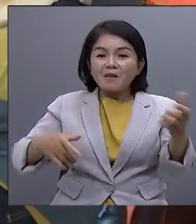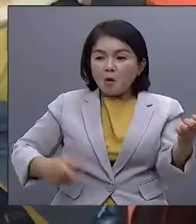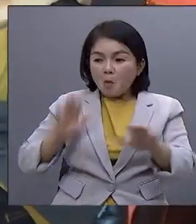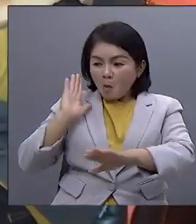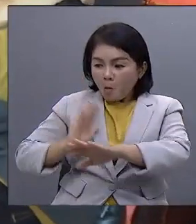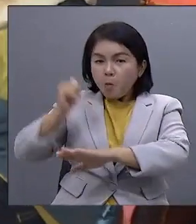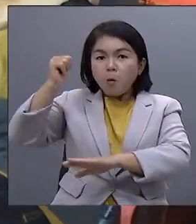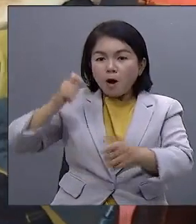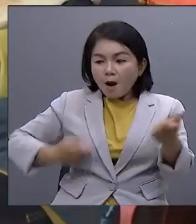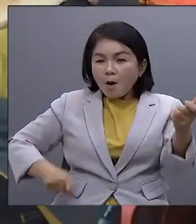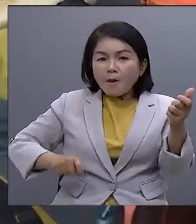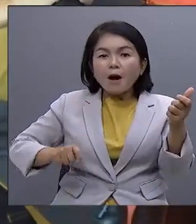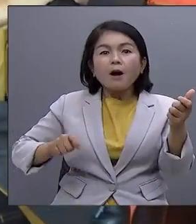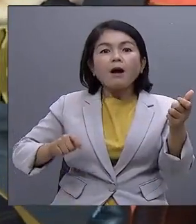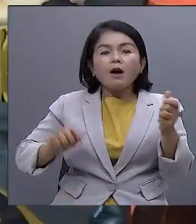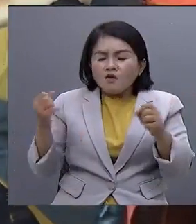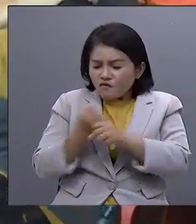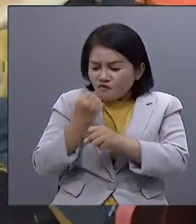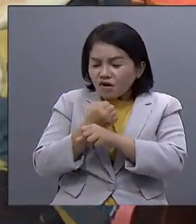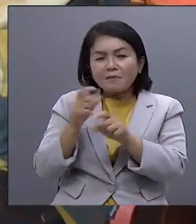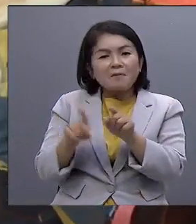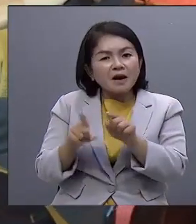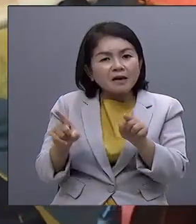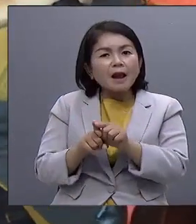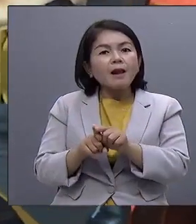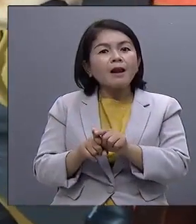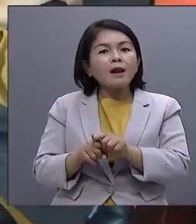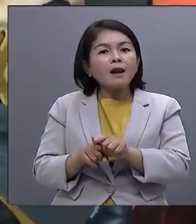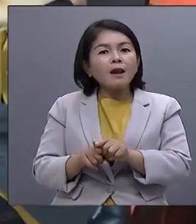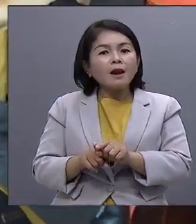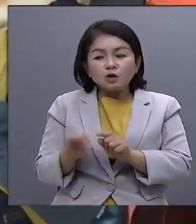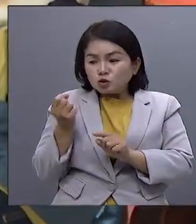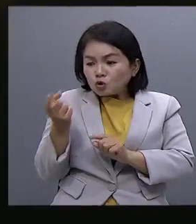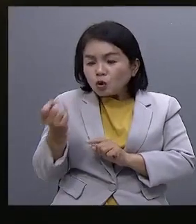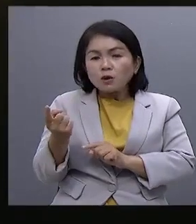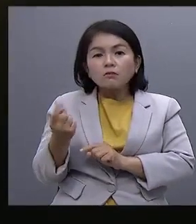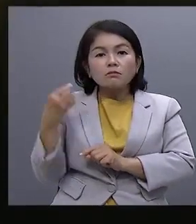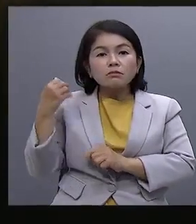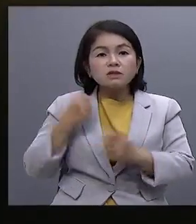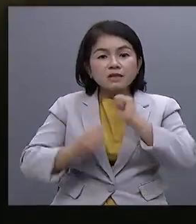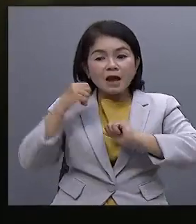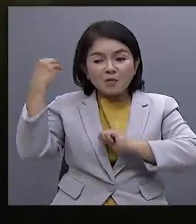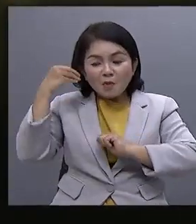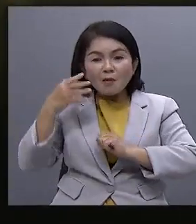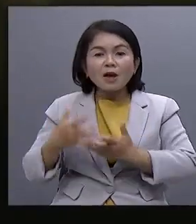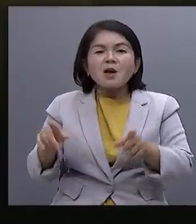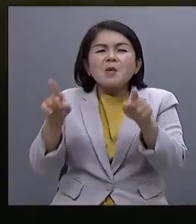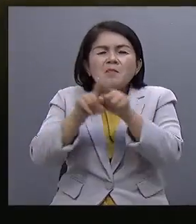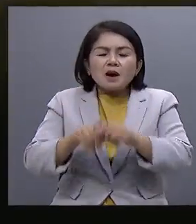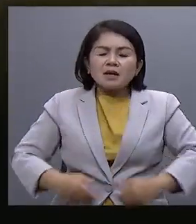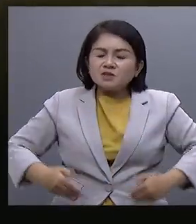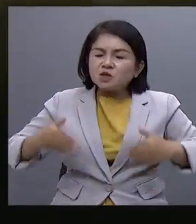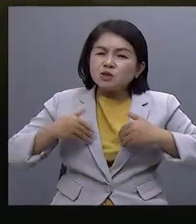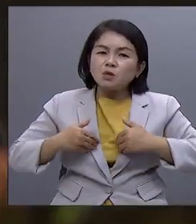ย่างเล็กคาราบาวเผยว่าก็ต้องซ้อมหนักเพราะเป็นการโชว์แบบอะคูสติกที่ไม่ได้เล่นบ่อยๆถึงกับเปรียบชีวิตว่าแทบจะนอนก